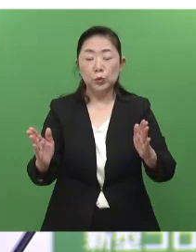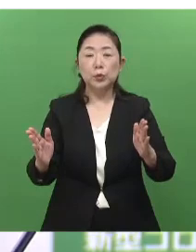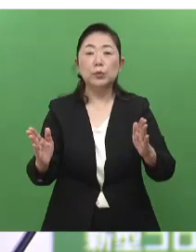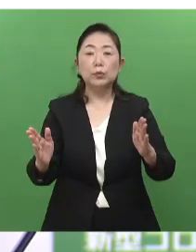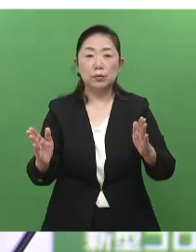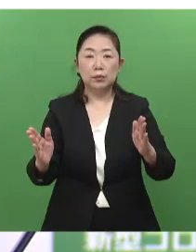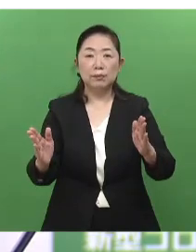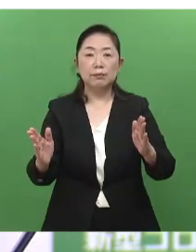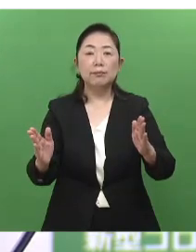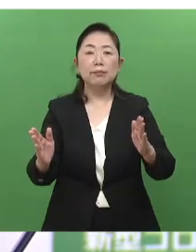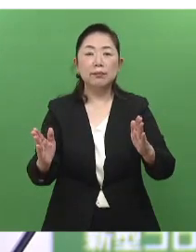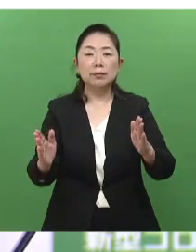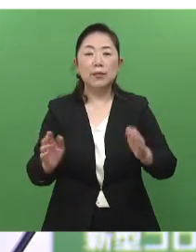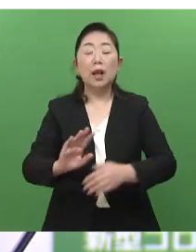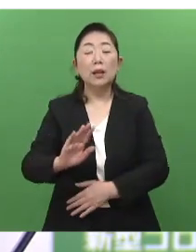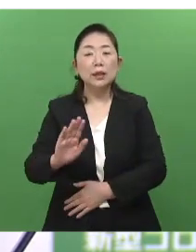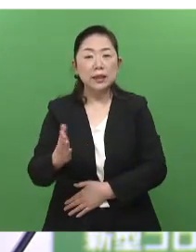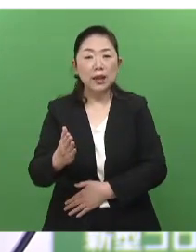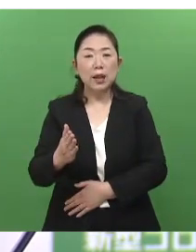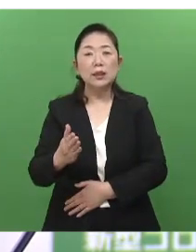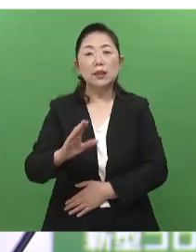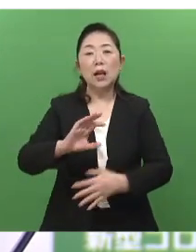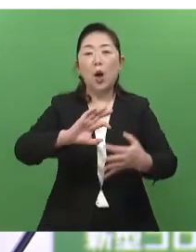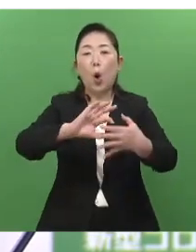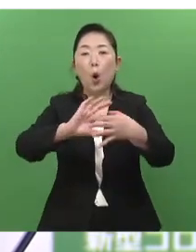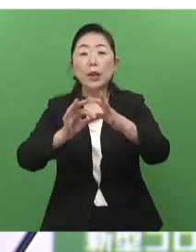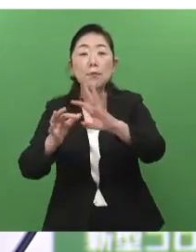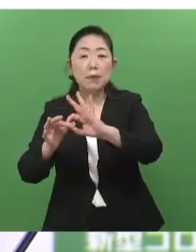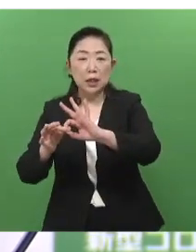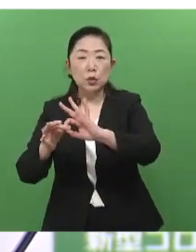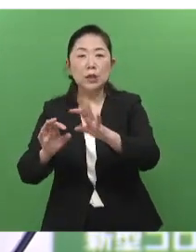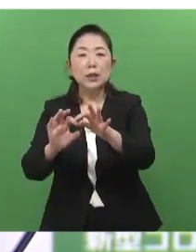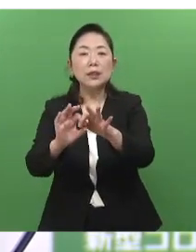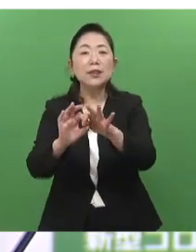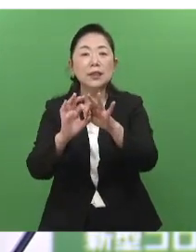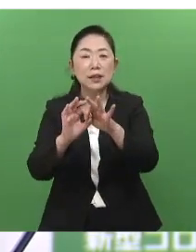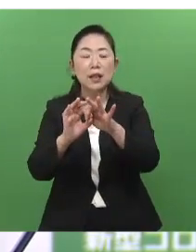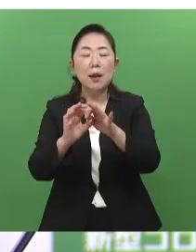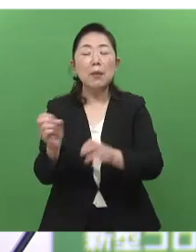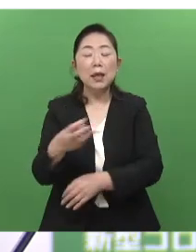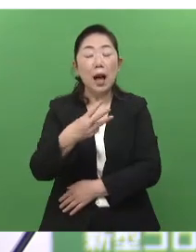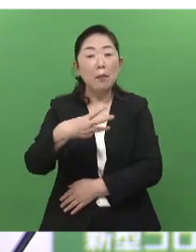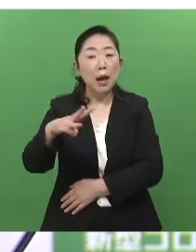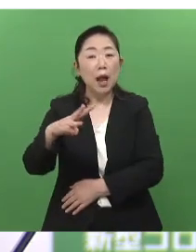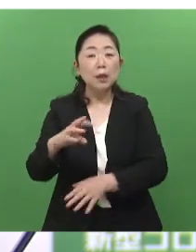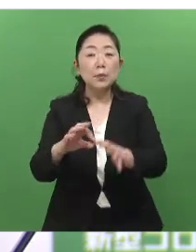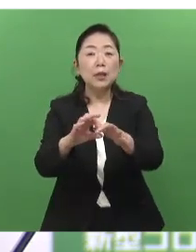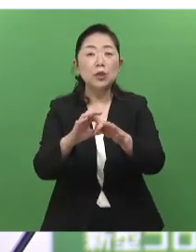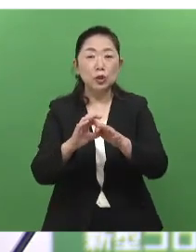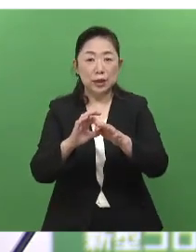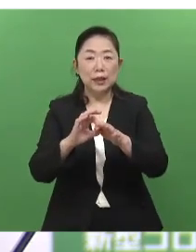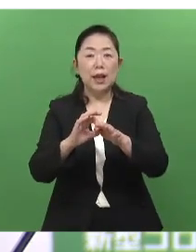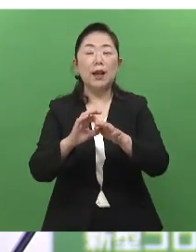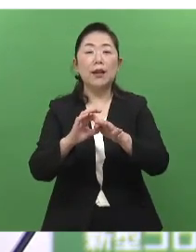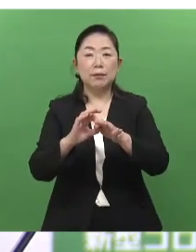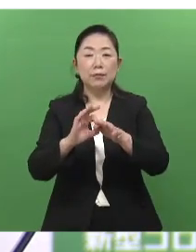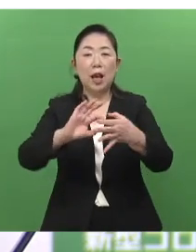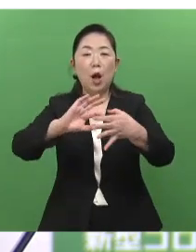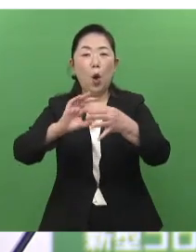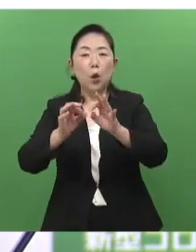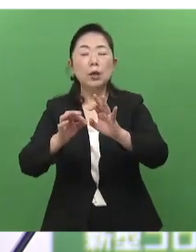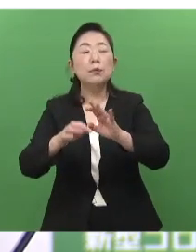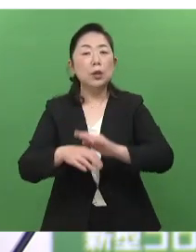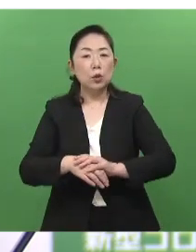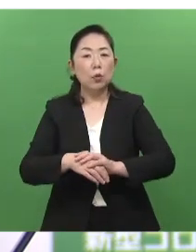ども、一方でオリンピックについてはですね、オリンピック・パラリンピック、特にオリンピックについては